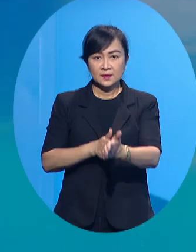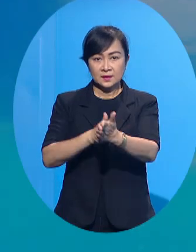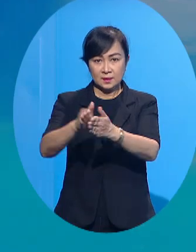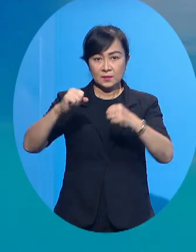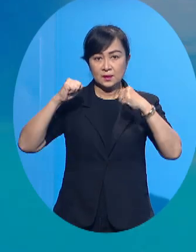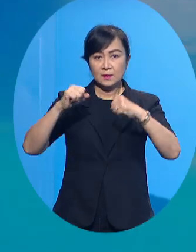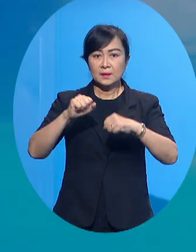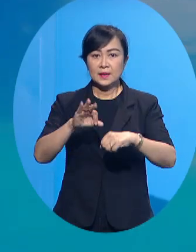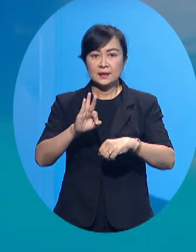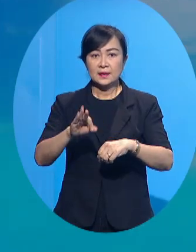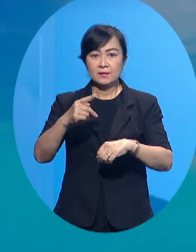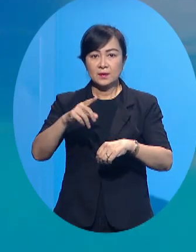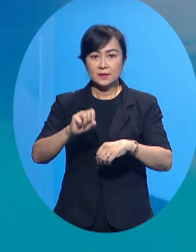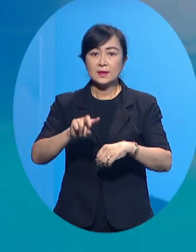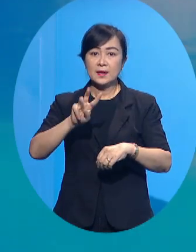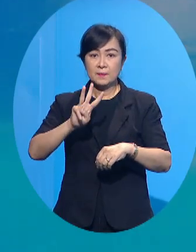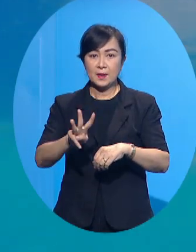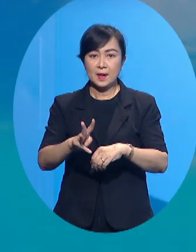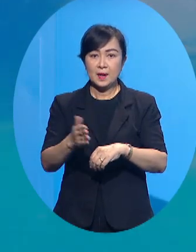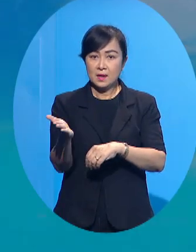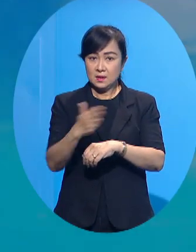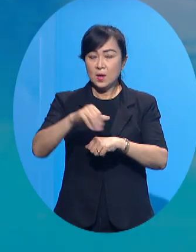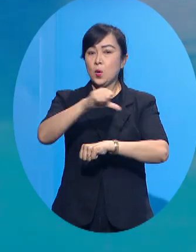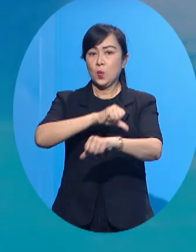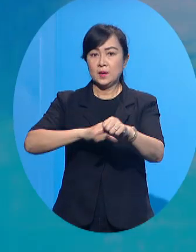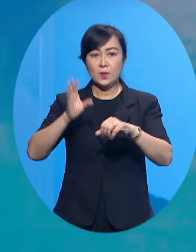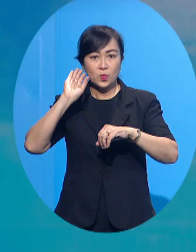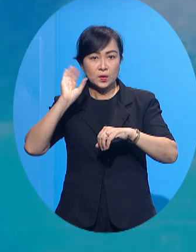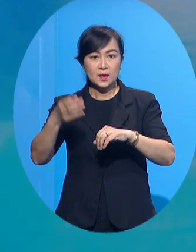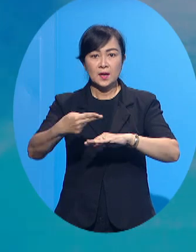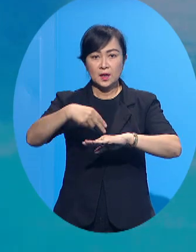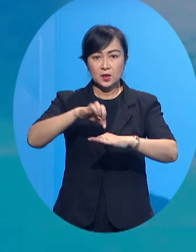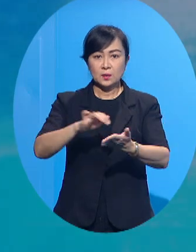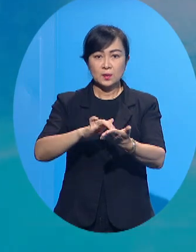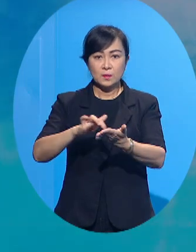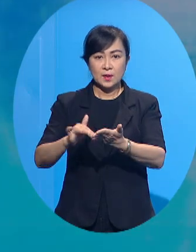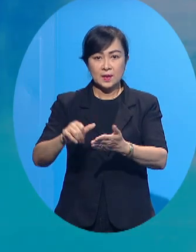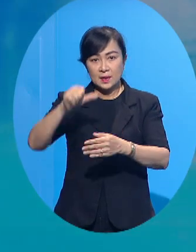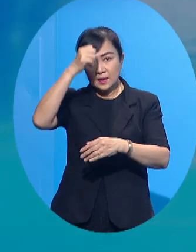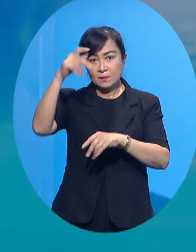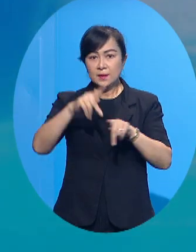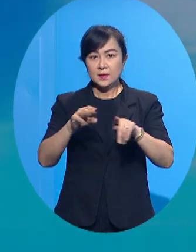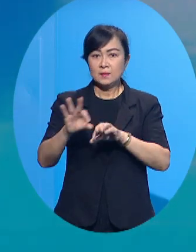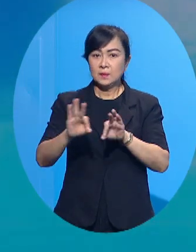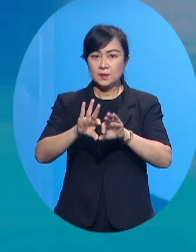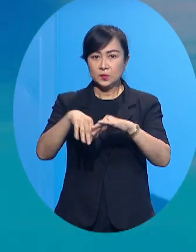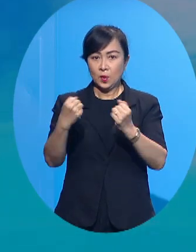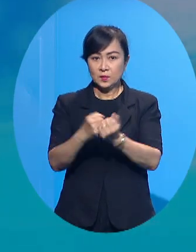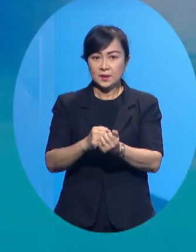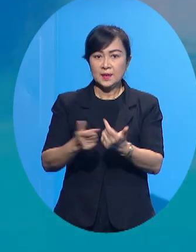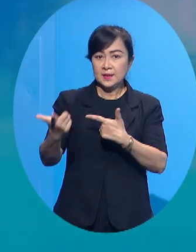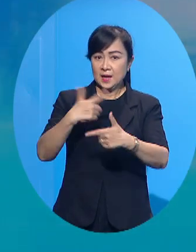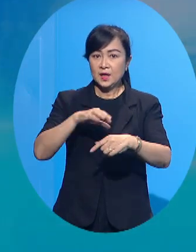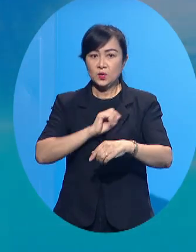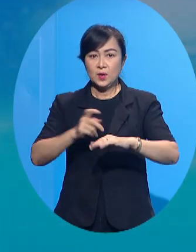Tiếp nối sự thành công của Artex Fusion 2023, chuỗi hoạt động quốc tế về nghệ thuật công nghệ do Đại học Kinh tế Thành phố Hồ Chí Minh tổ chức